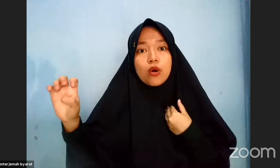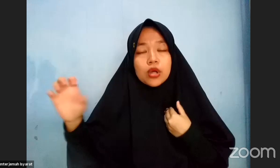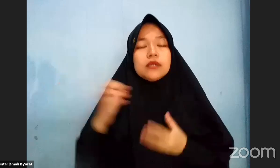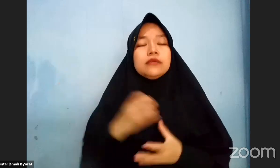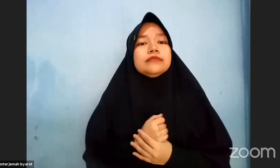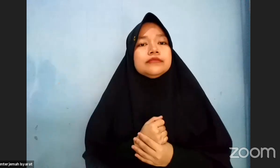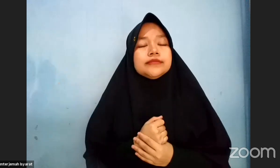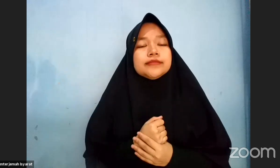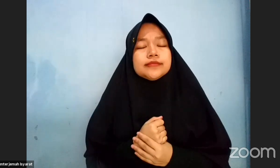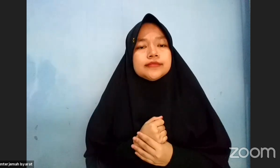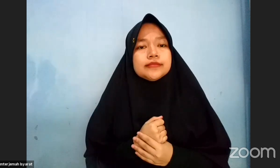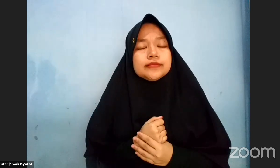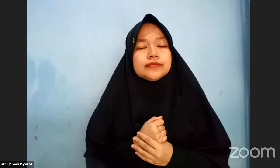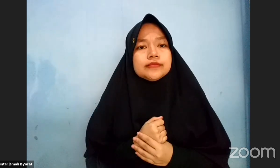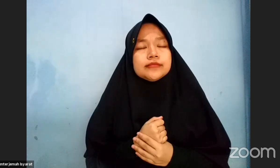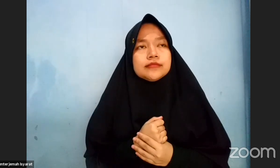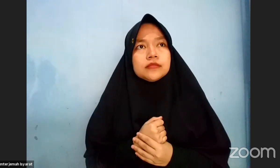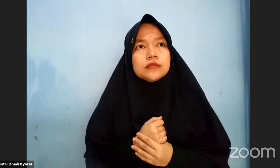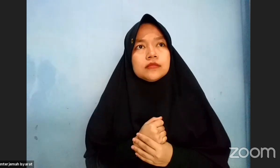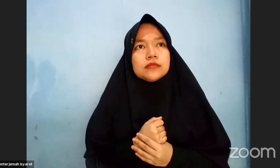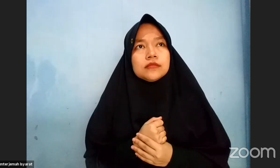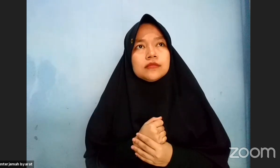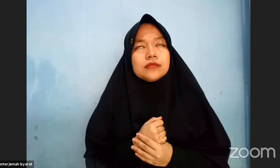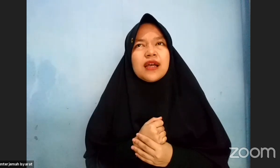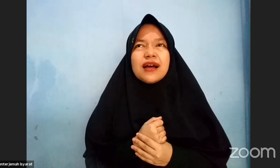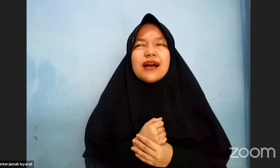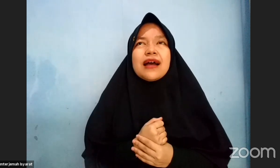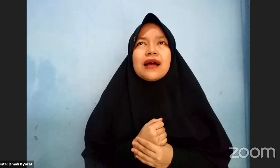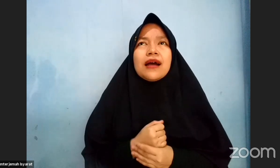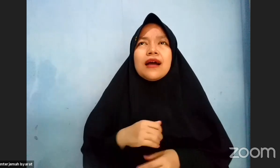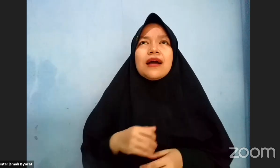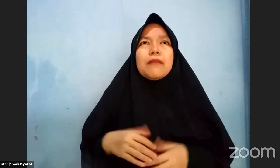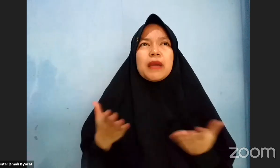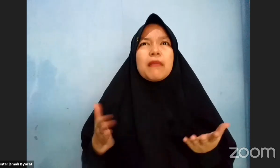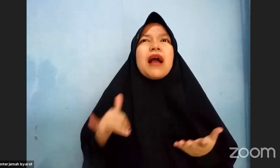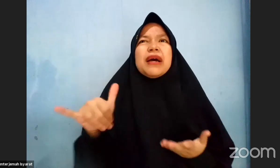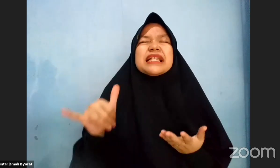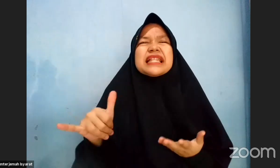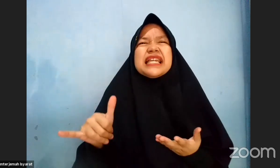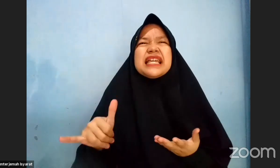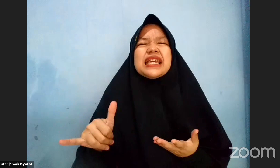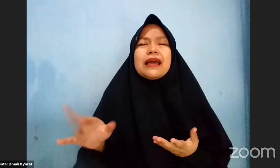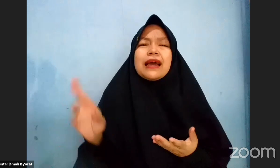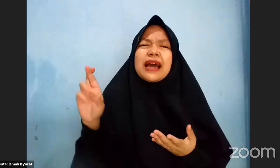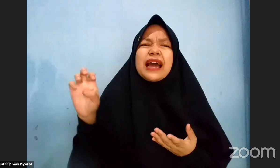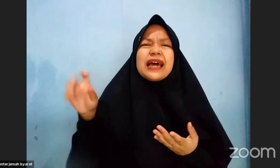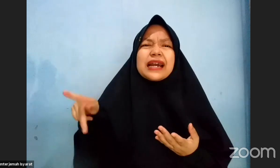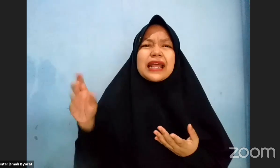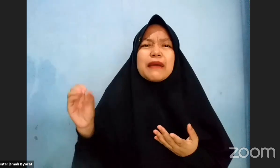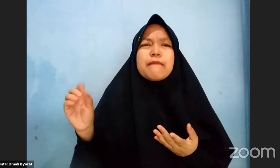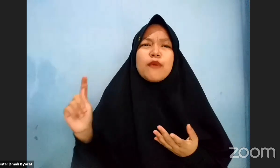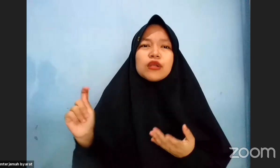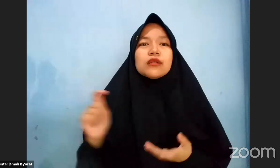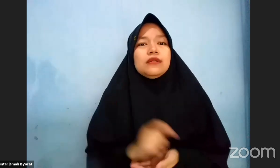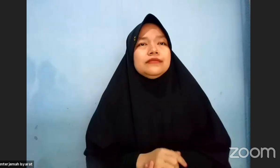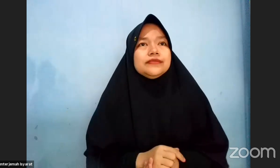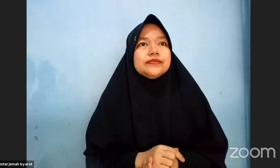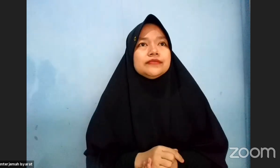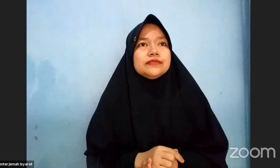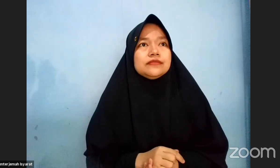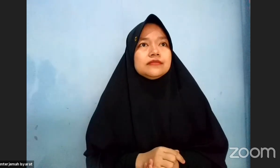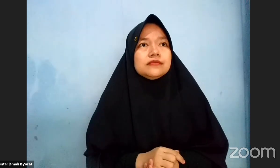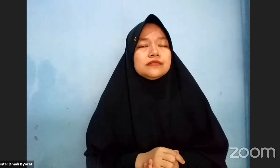tidak punya Smartphone ya wah repot ini tidak punya sport saya jadi bingung kecuali kalau tap tap tap tap